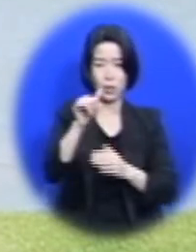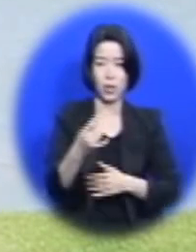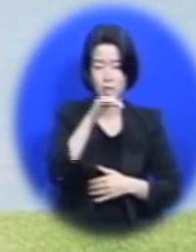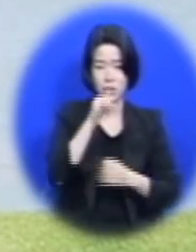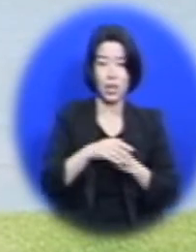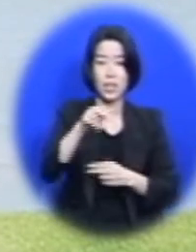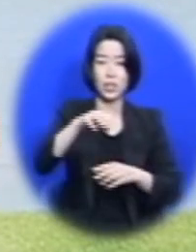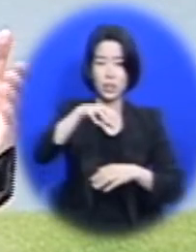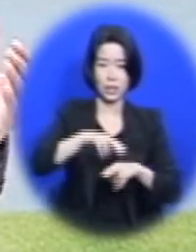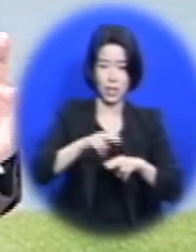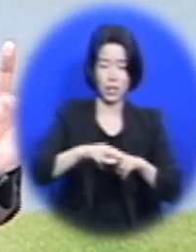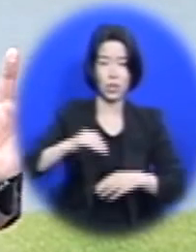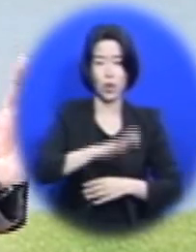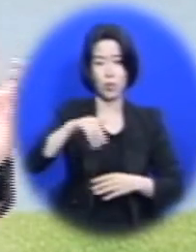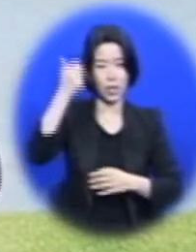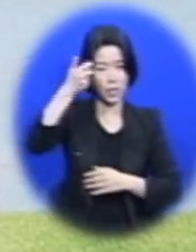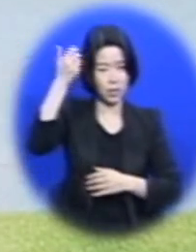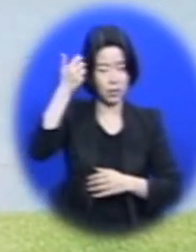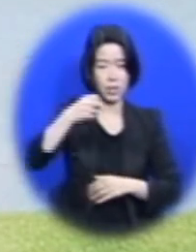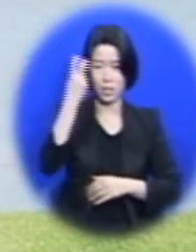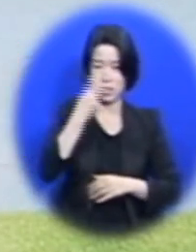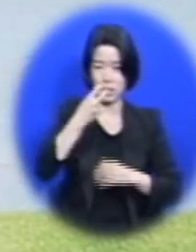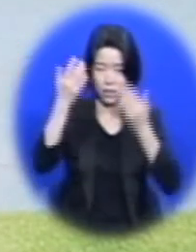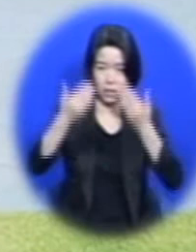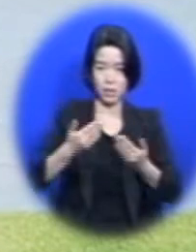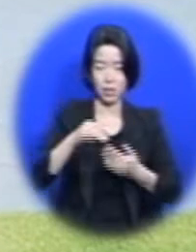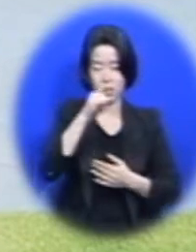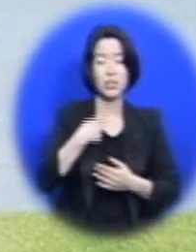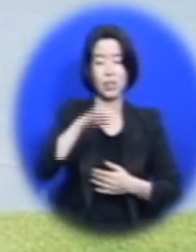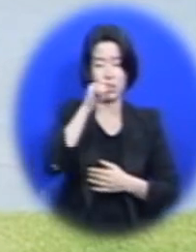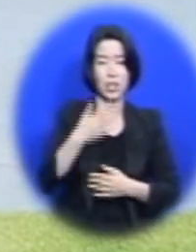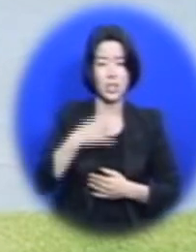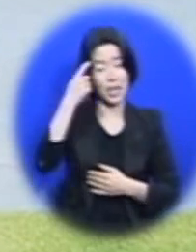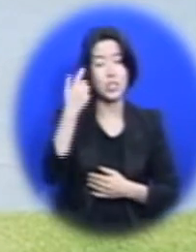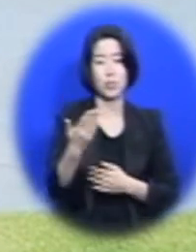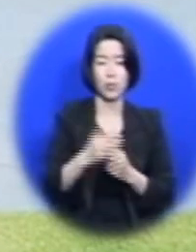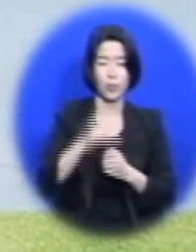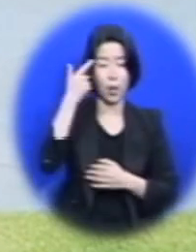그 자리에서 우리의 영적인 진단을 한번 했습니다. 제가 질문을 드렸어요.